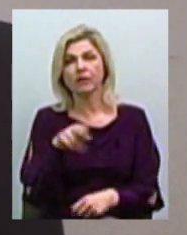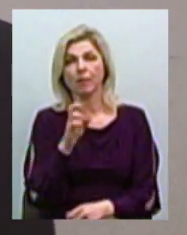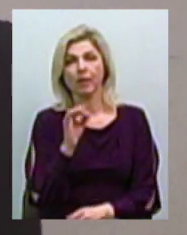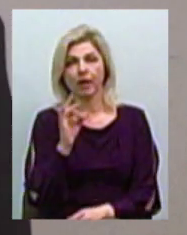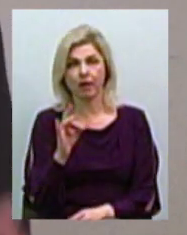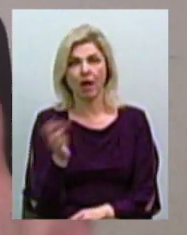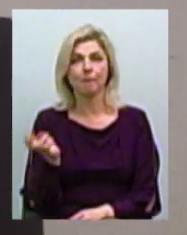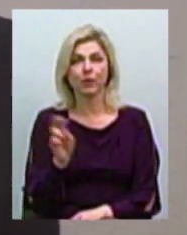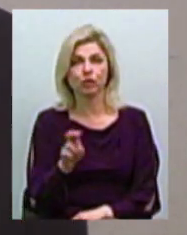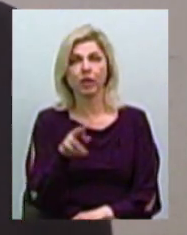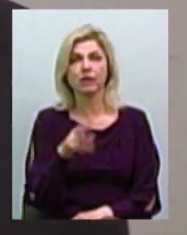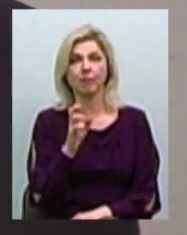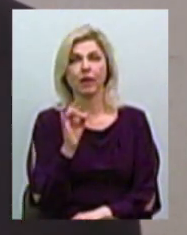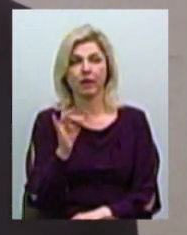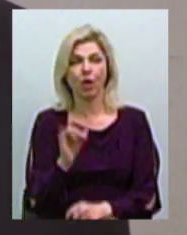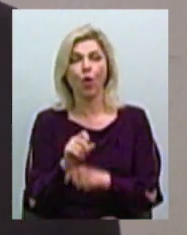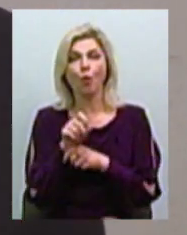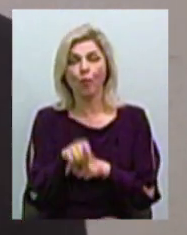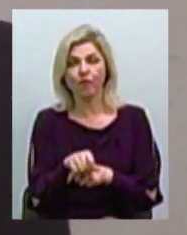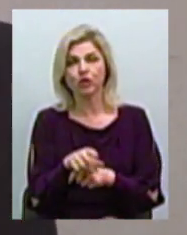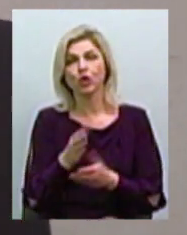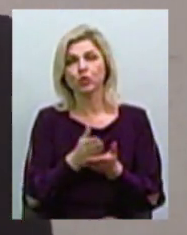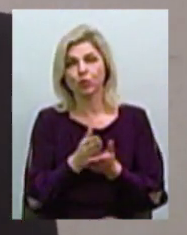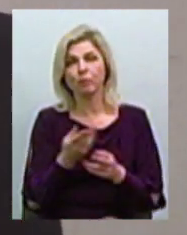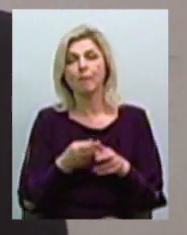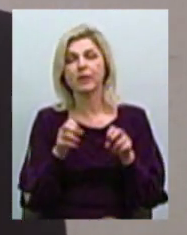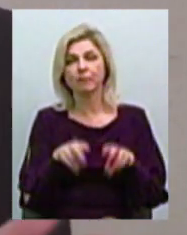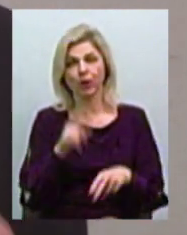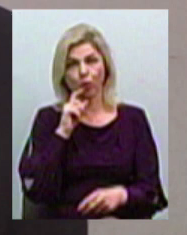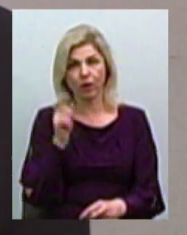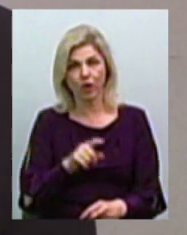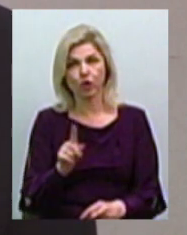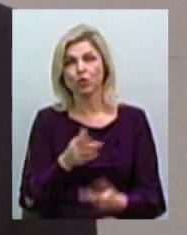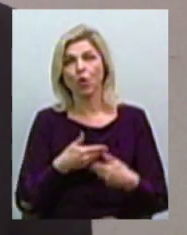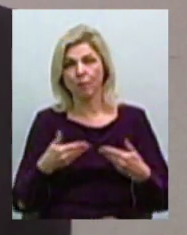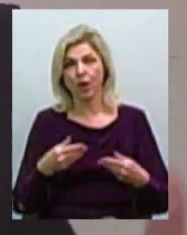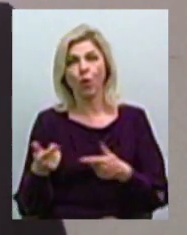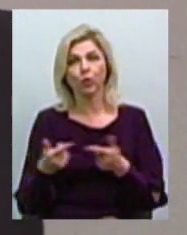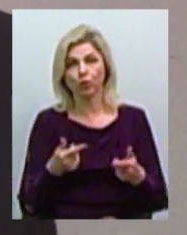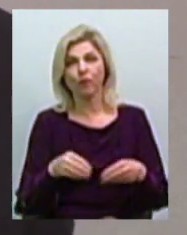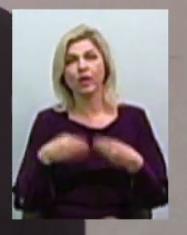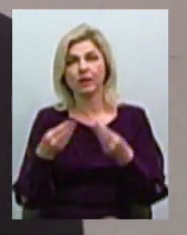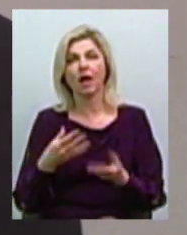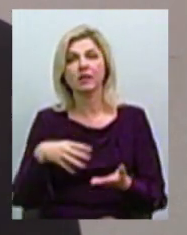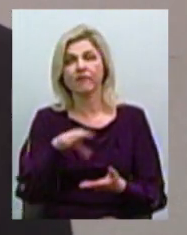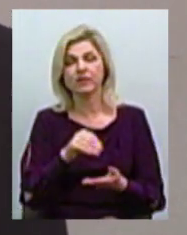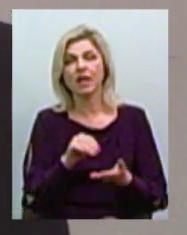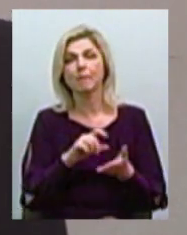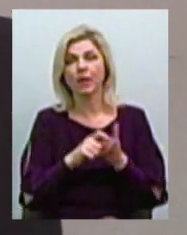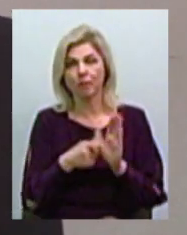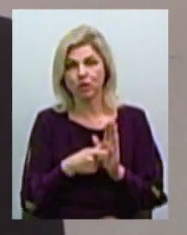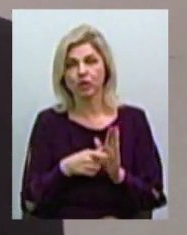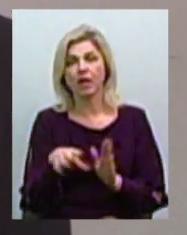саме ДБР, уповноважені Служби безпеки України, що ми готові надати всі приміщення, всі